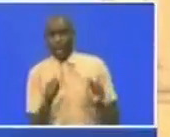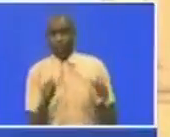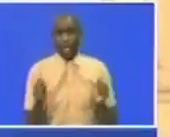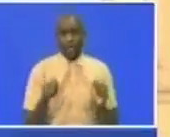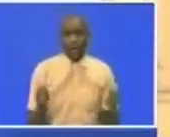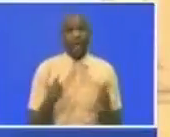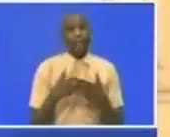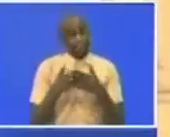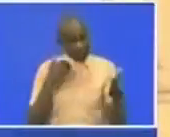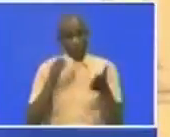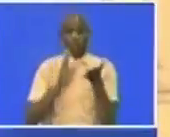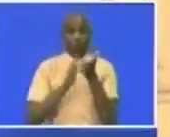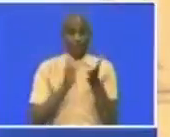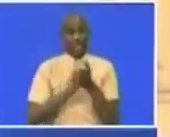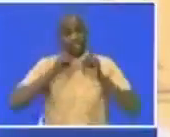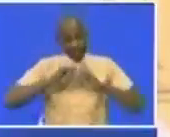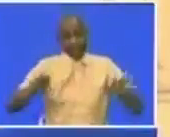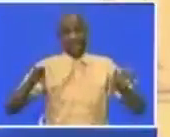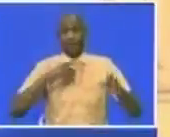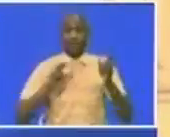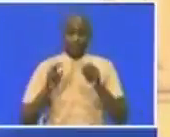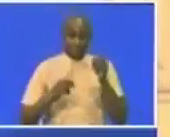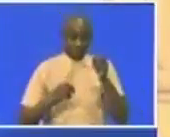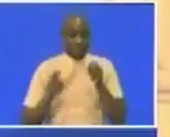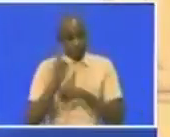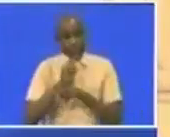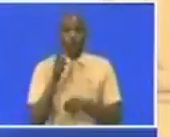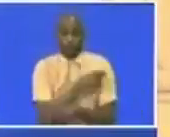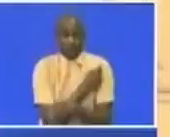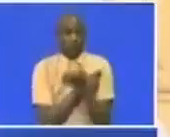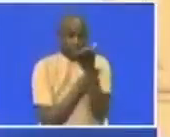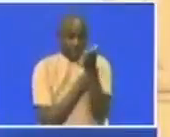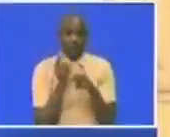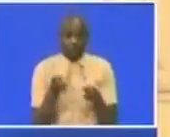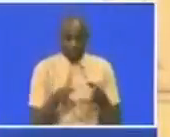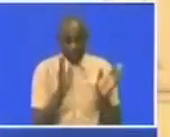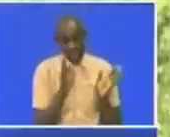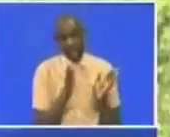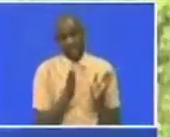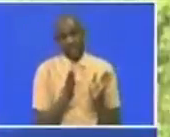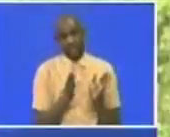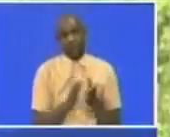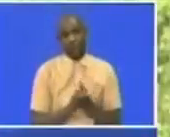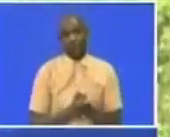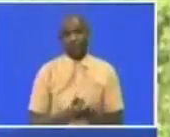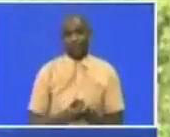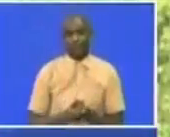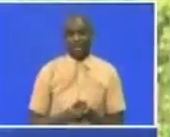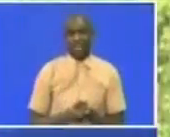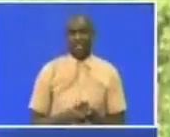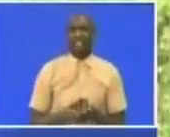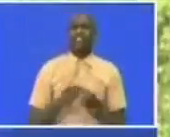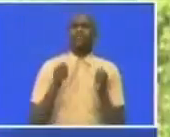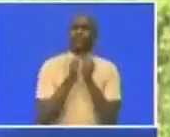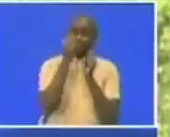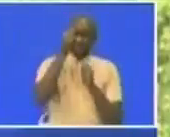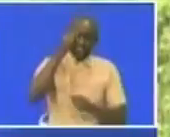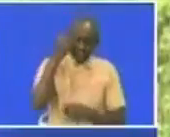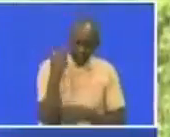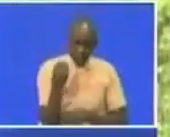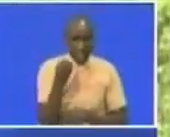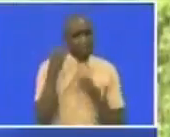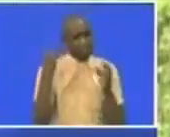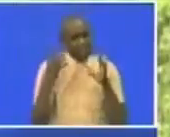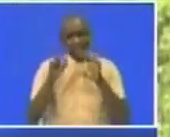sasa wajatoa recommendation kama inaweza patikana kwa mahospitali kama hizi vaccines zingine. Kadri watoto 15,000 umetumika